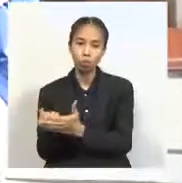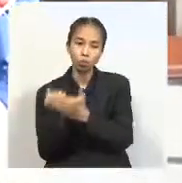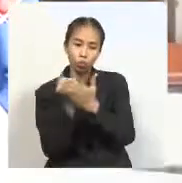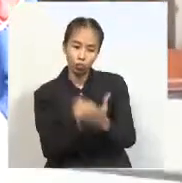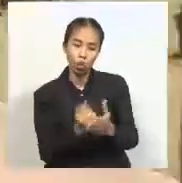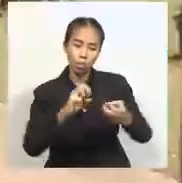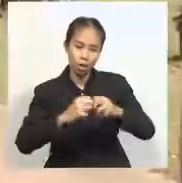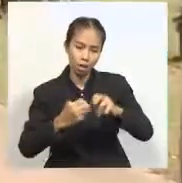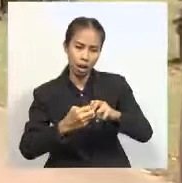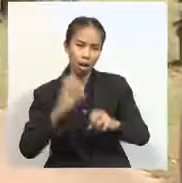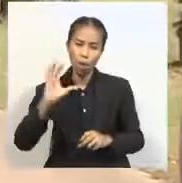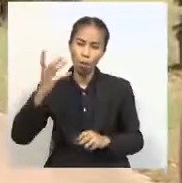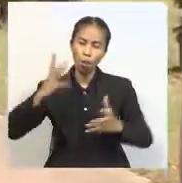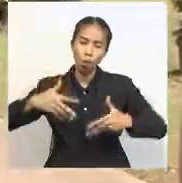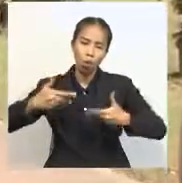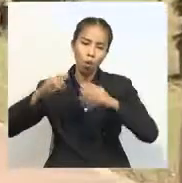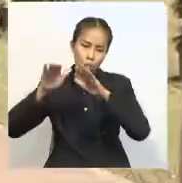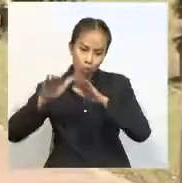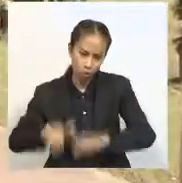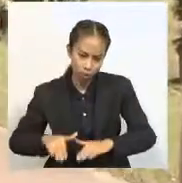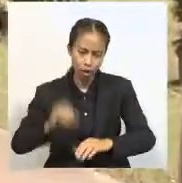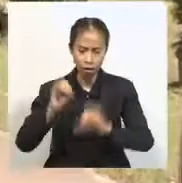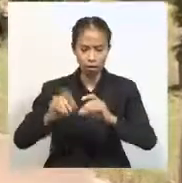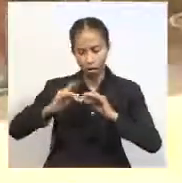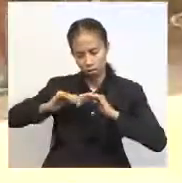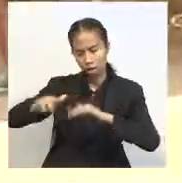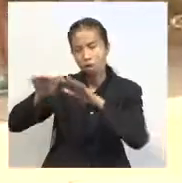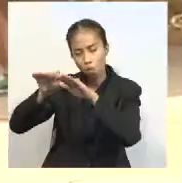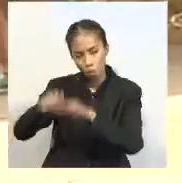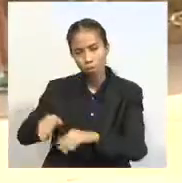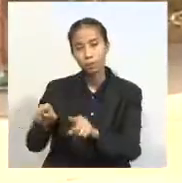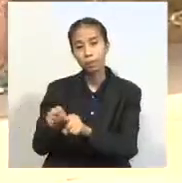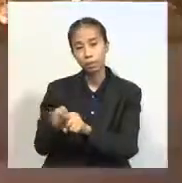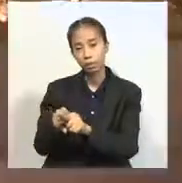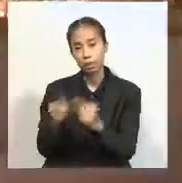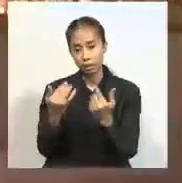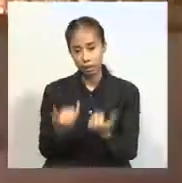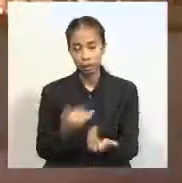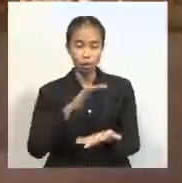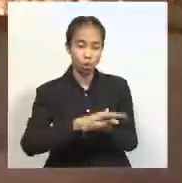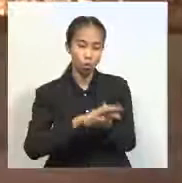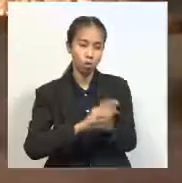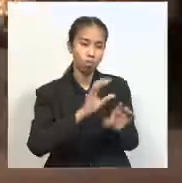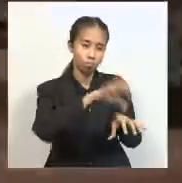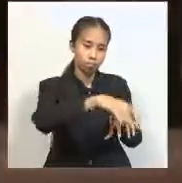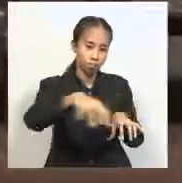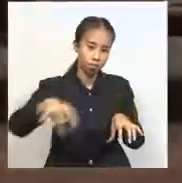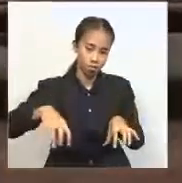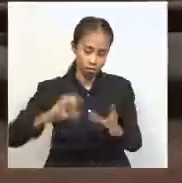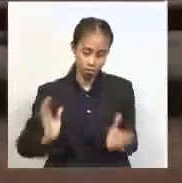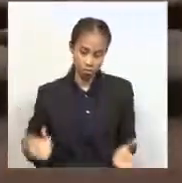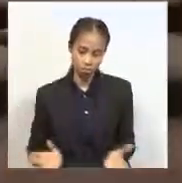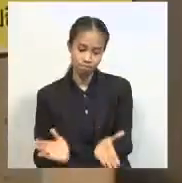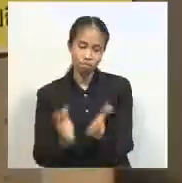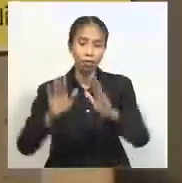ลดปัญหาภาวะโลกร้อนและลดปริมาณขยะในทะเลได้นอกจากนี้ครับทุกโรงเรียนควรสนับสนุนเด็กนักเรียนที่มีความ